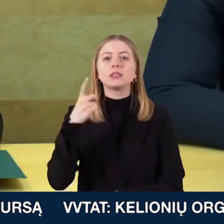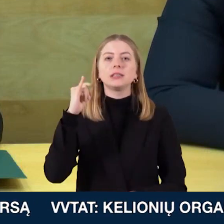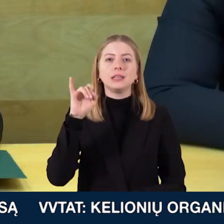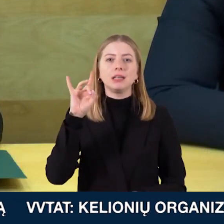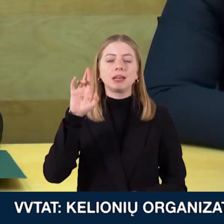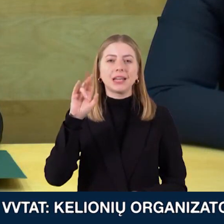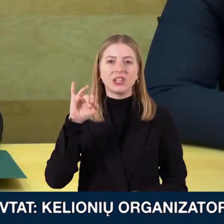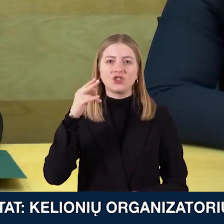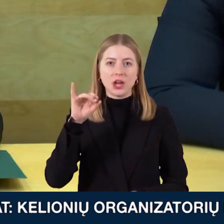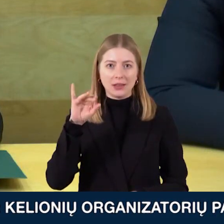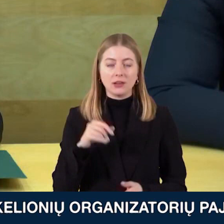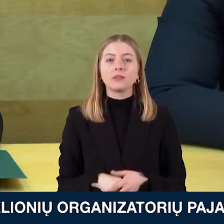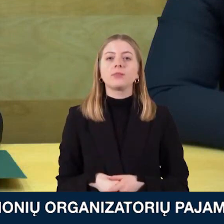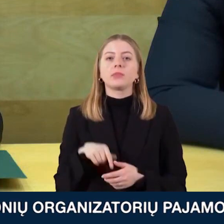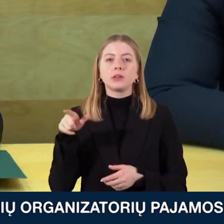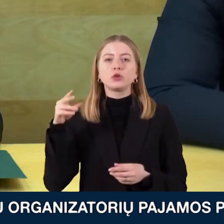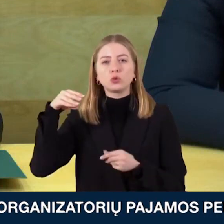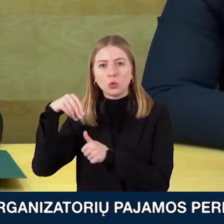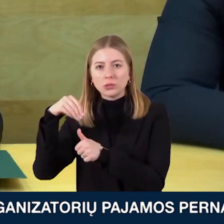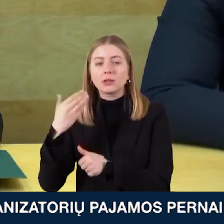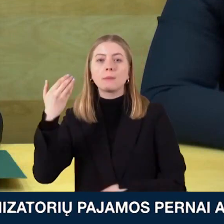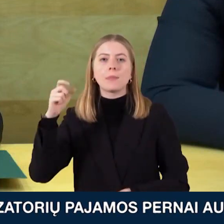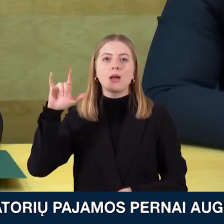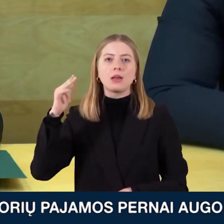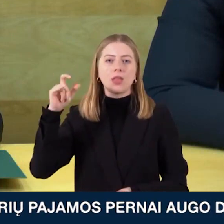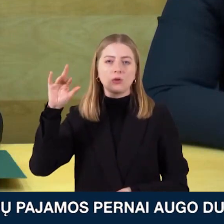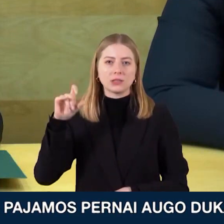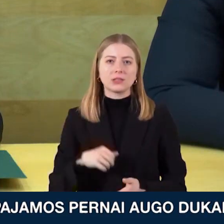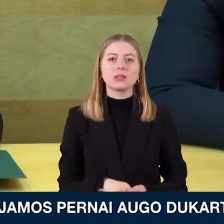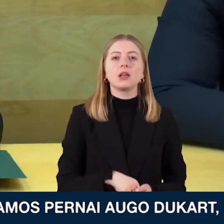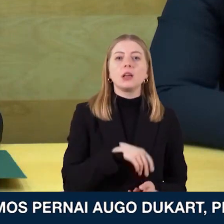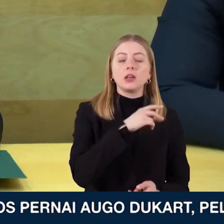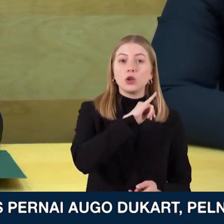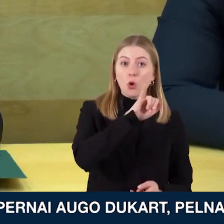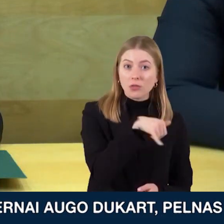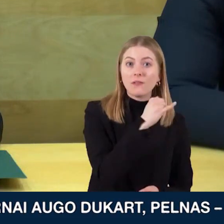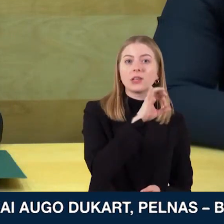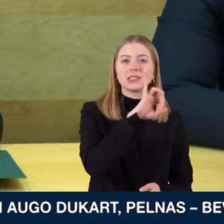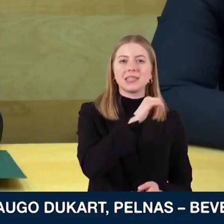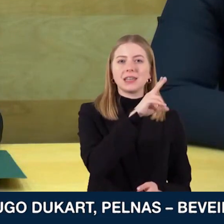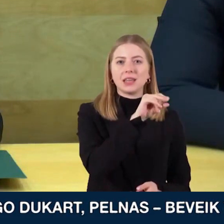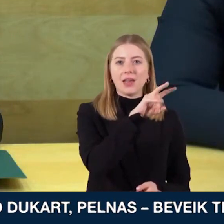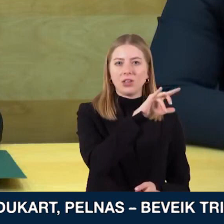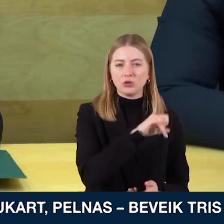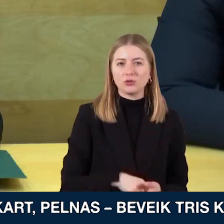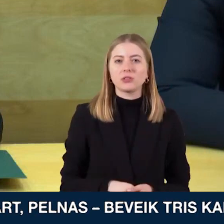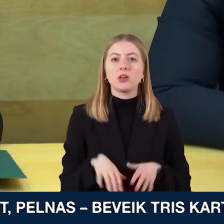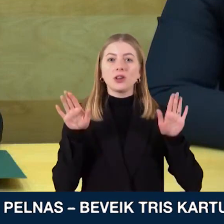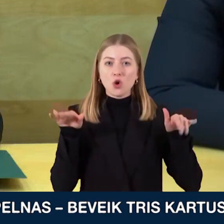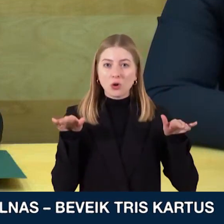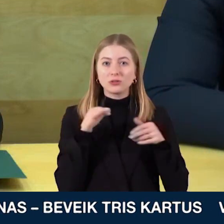Dirginčienė, Druskininkuose Ričardas Malinauskas, Jonavos rajone Mindaugas Sinkevičius, Joniškio